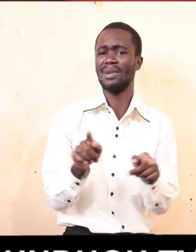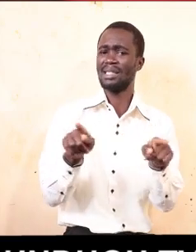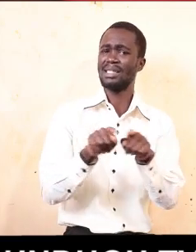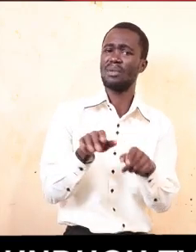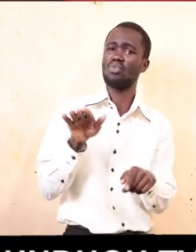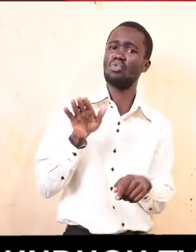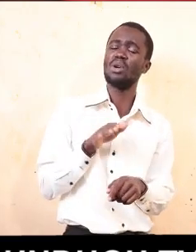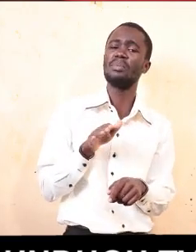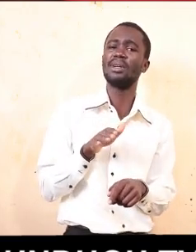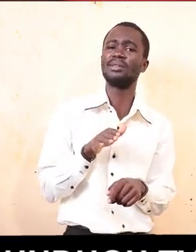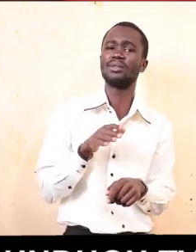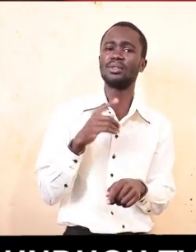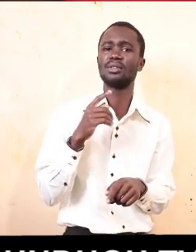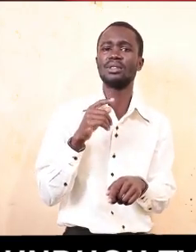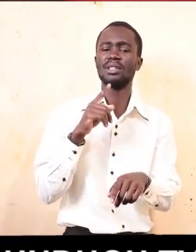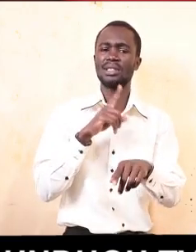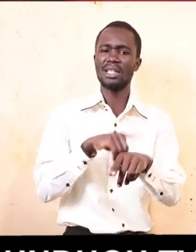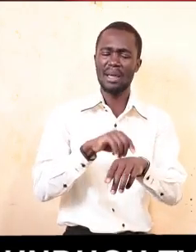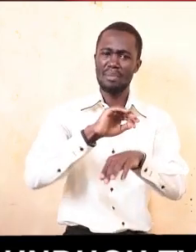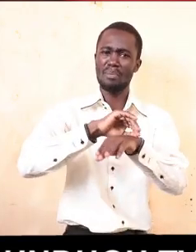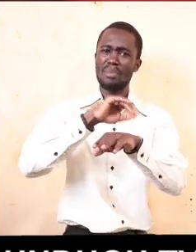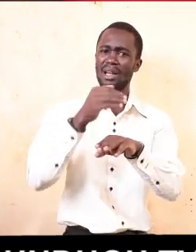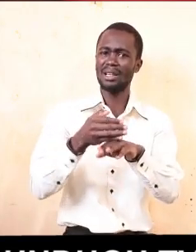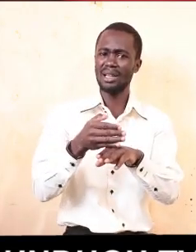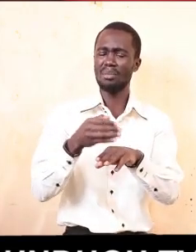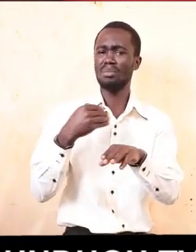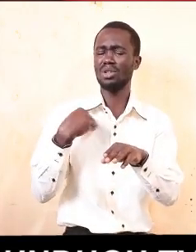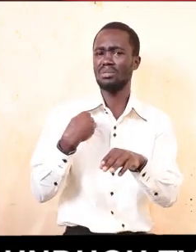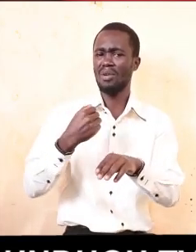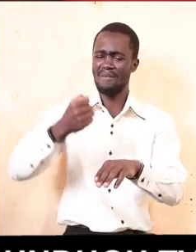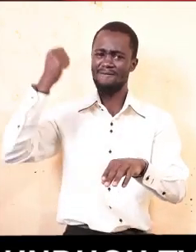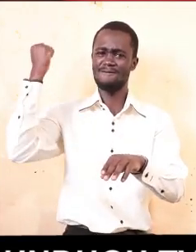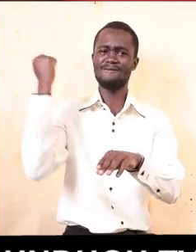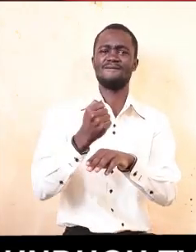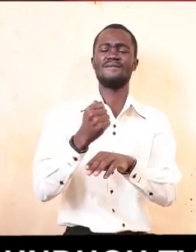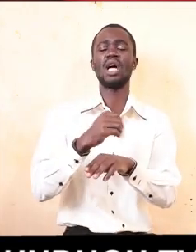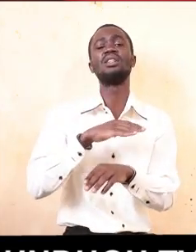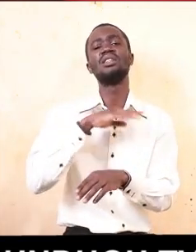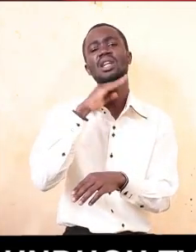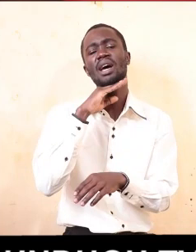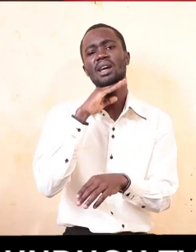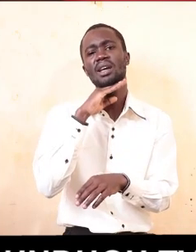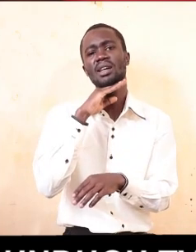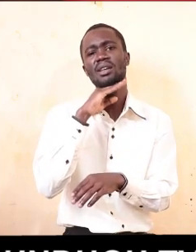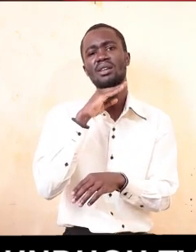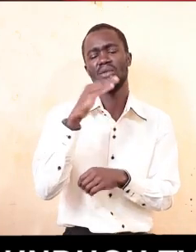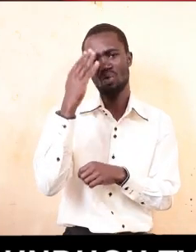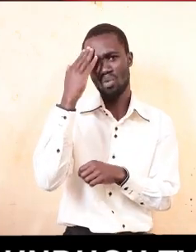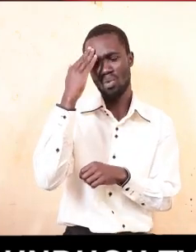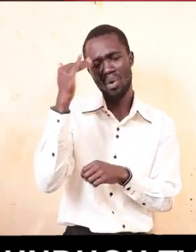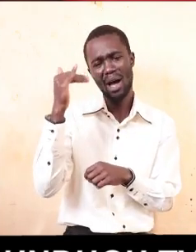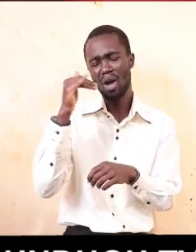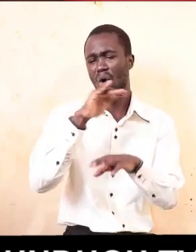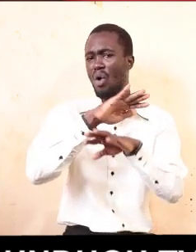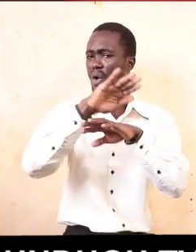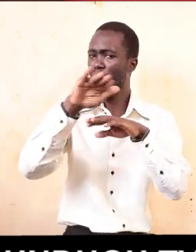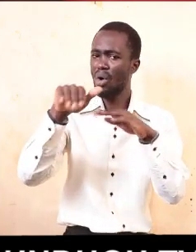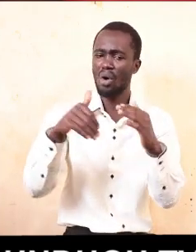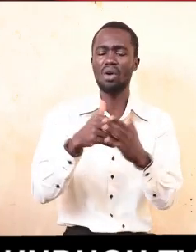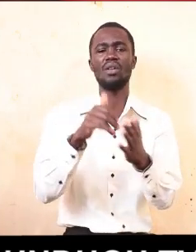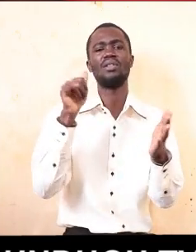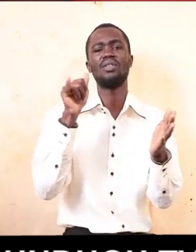wanawake, hata akiwa mchamzito anaweza kutungwa kisu akufe, kwa sababu hayo yote ni